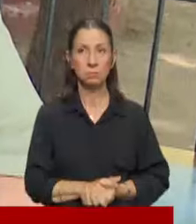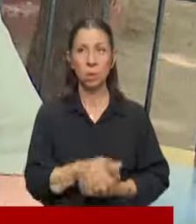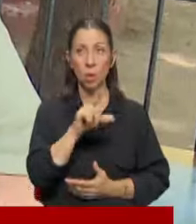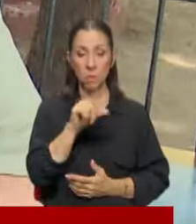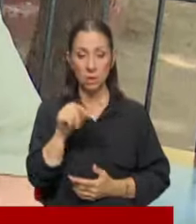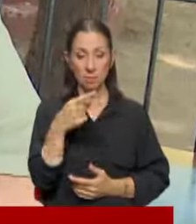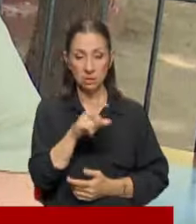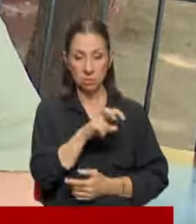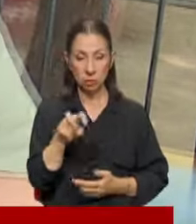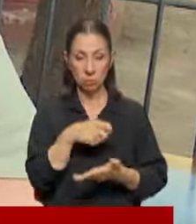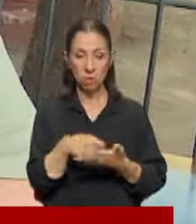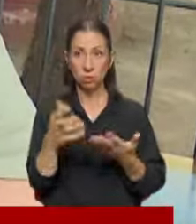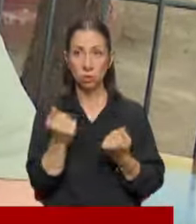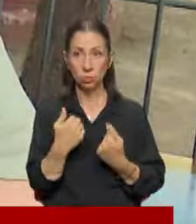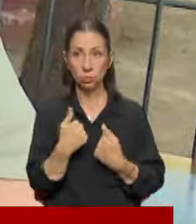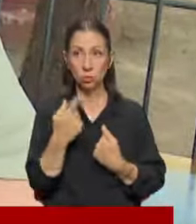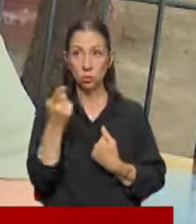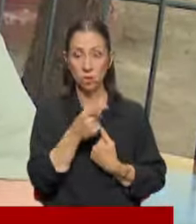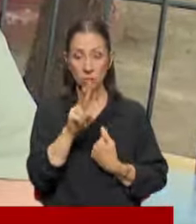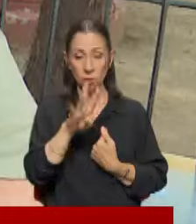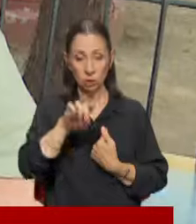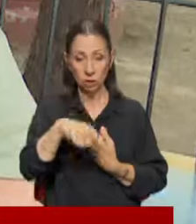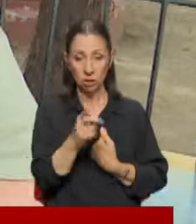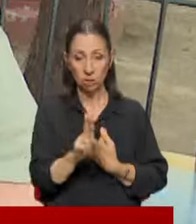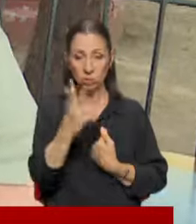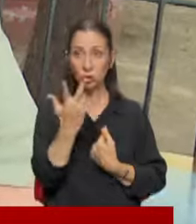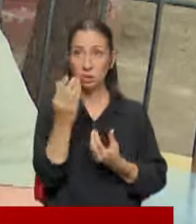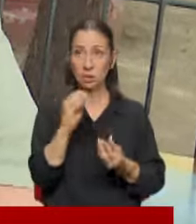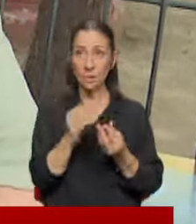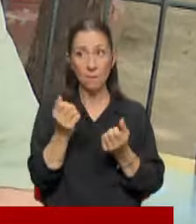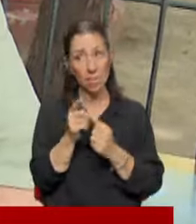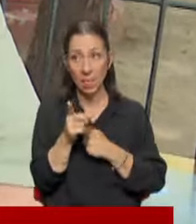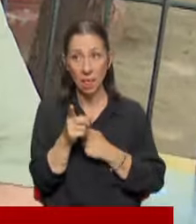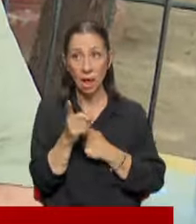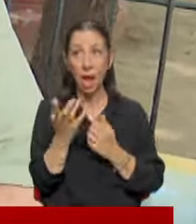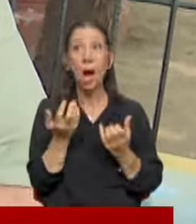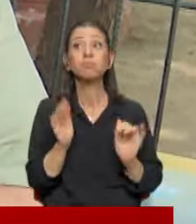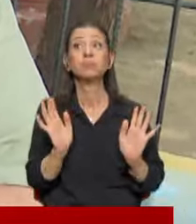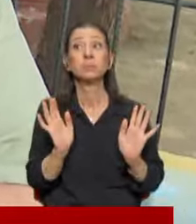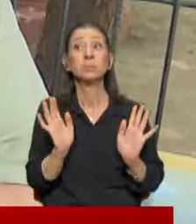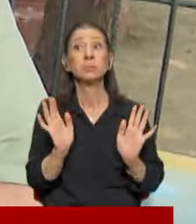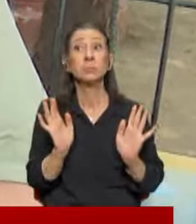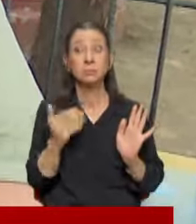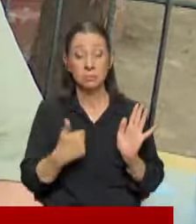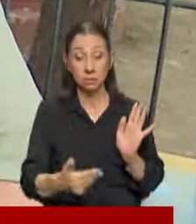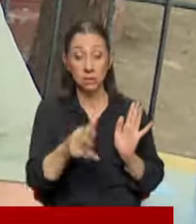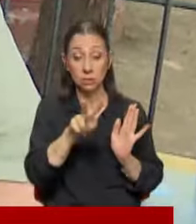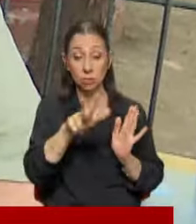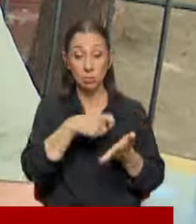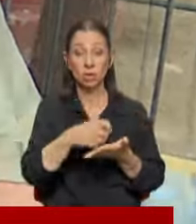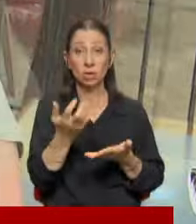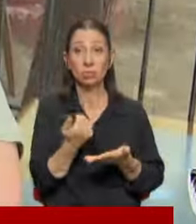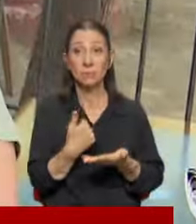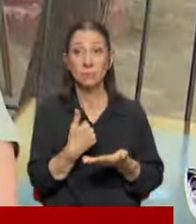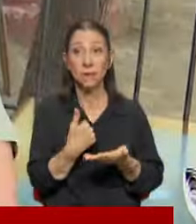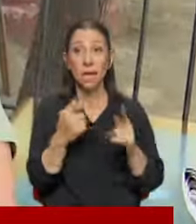11.800 lira maaş alıyorum. %24,73 zam aldınız. Henüz almadık daha. Ben ayın 23'ünde alıyorum